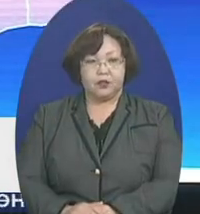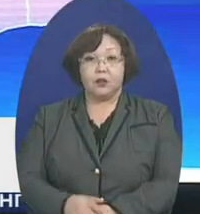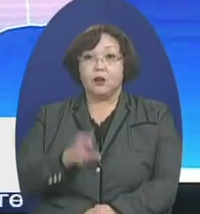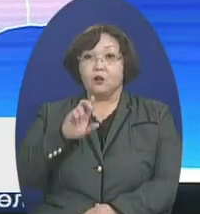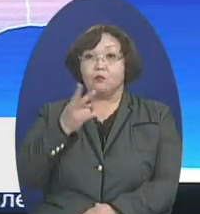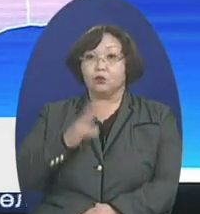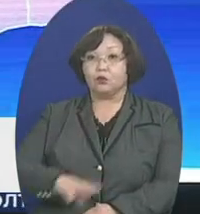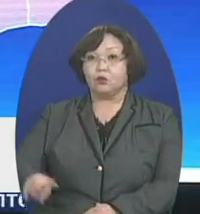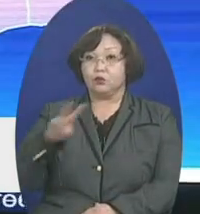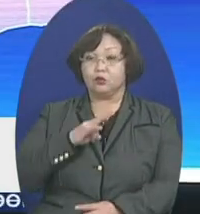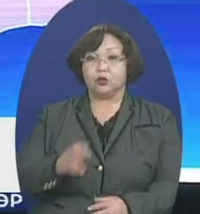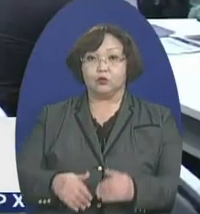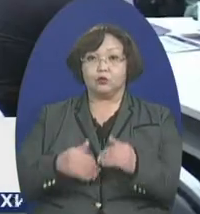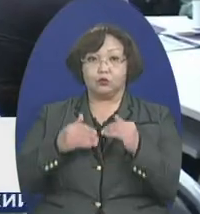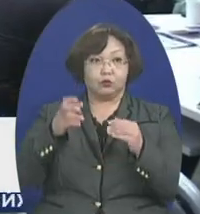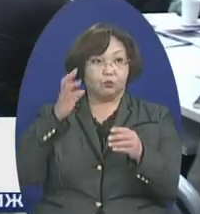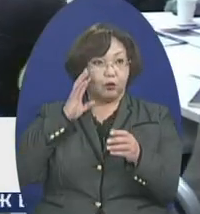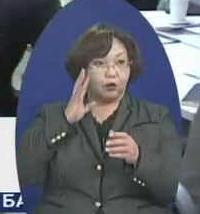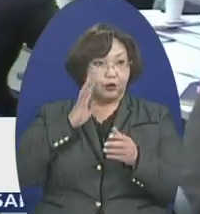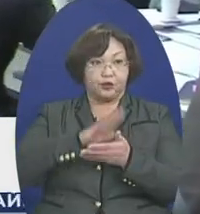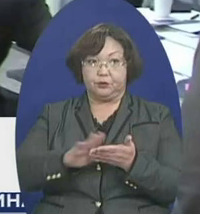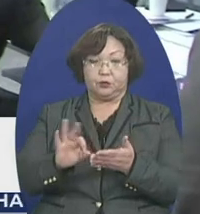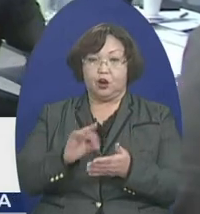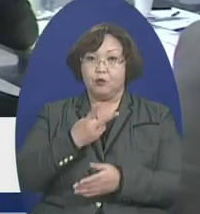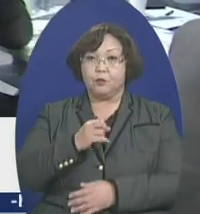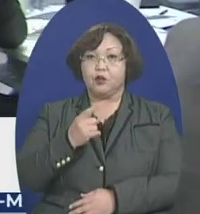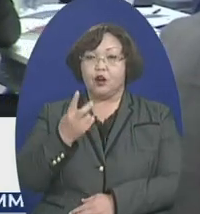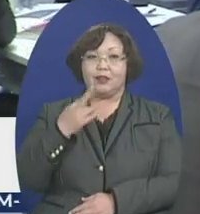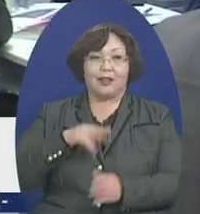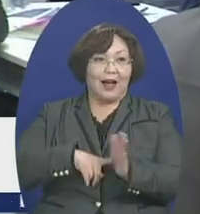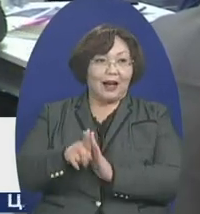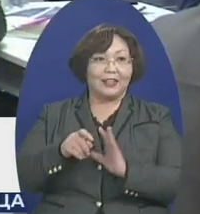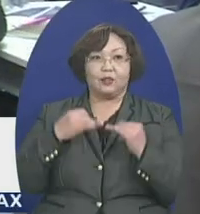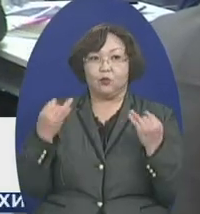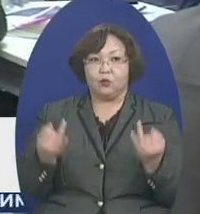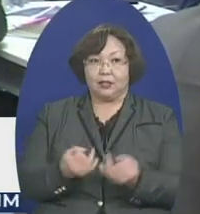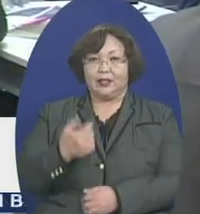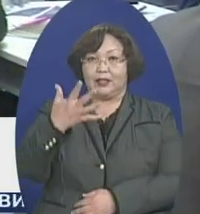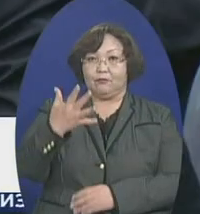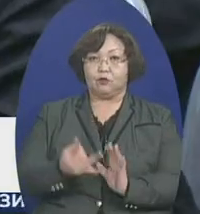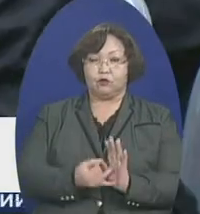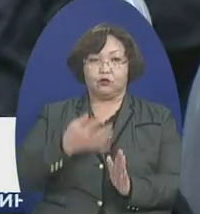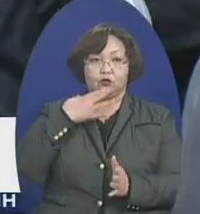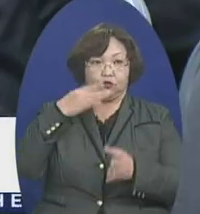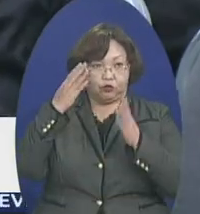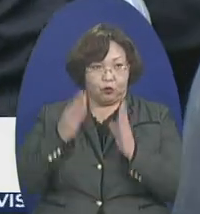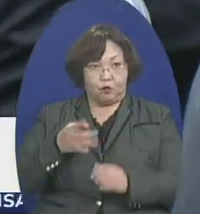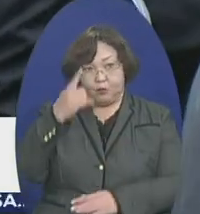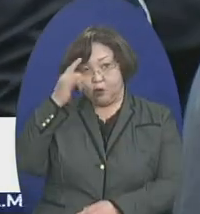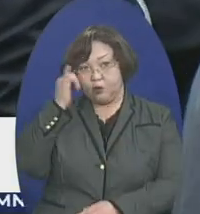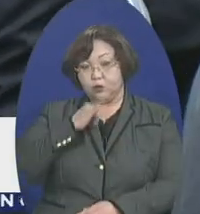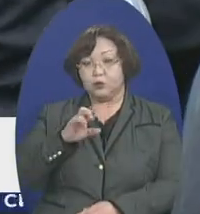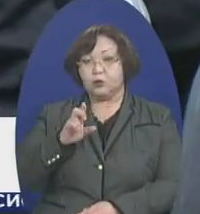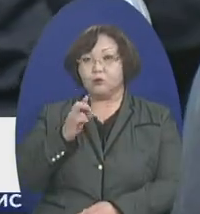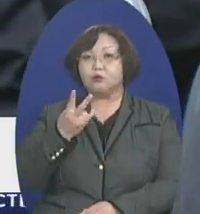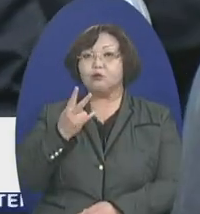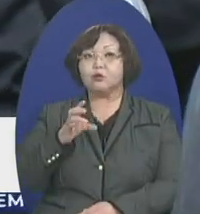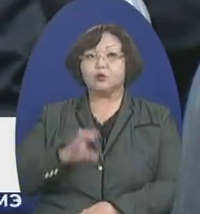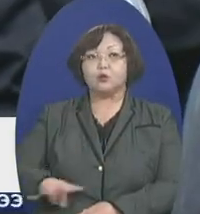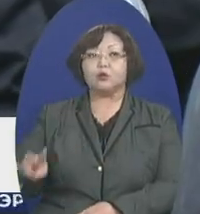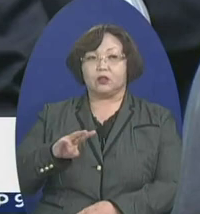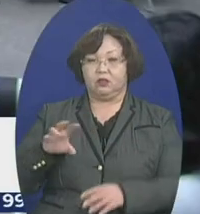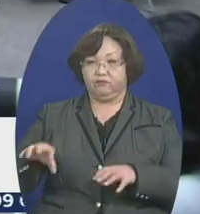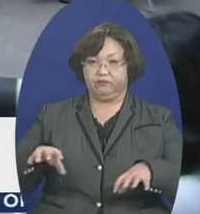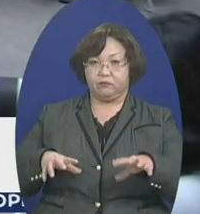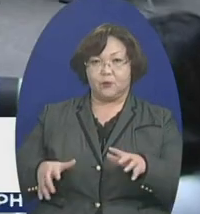Бүсчилсэн хөгжлийн бодлого шин зүйл биш. Анх 2001 онд улсын хурлын 57 дугаар тогтоолоор Монгол улсын бүсчилсэн хөгжлийн үзэл баримтлалыг батаснаас хойш 20